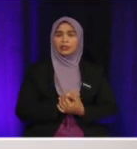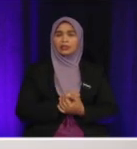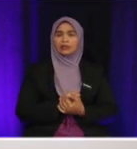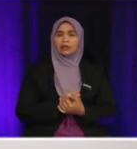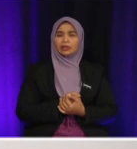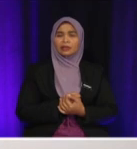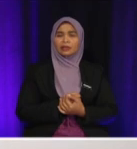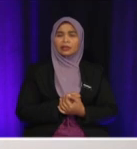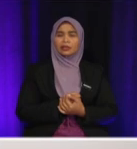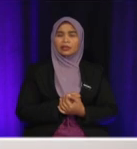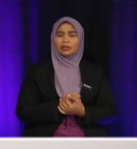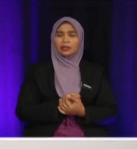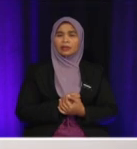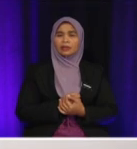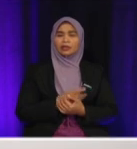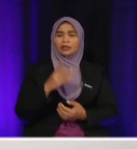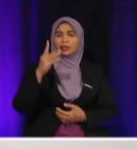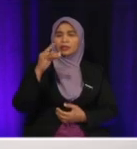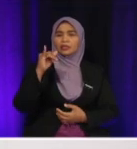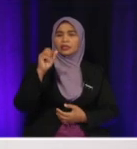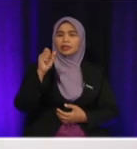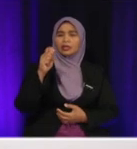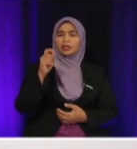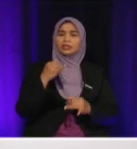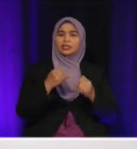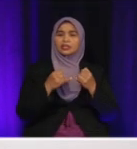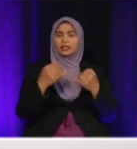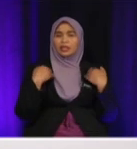Yang ketiga diat jika ada pengampunan dari waris